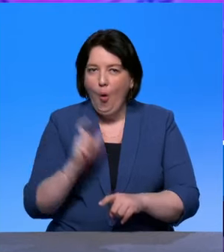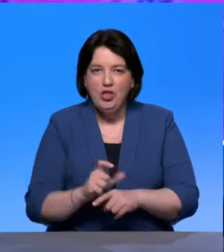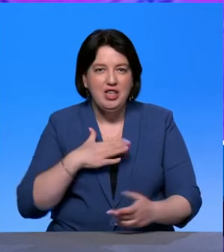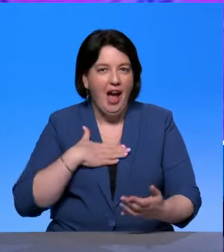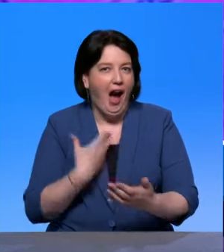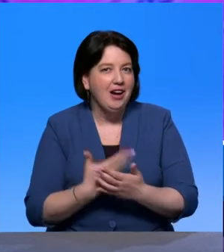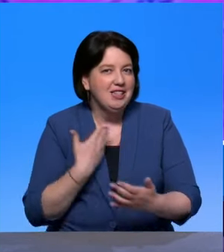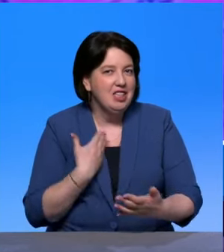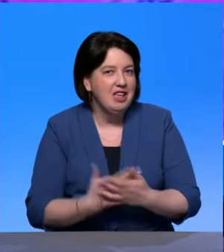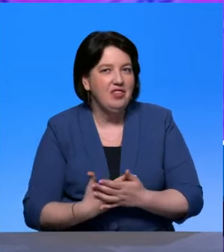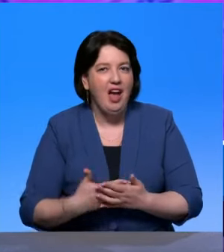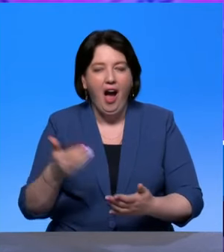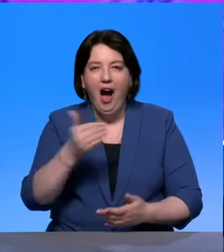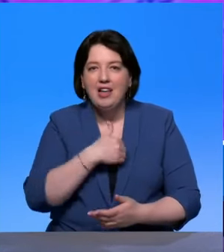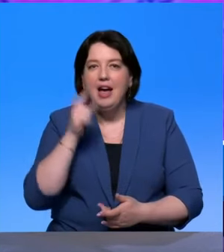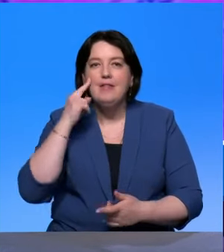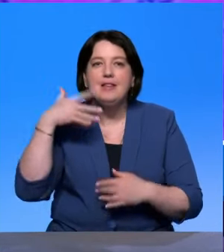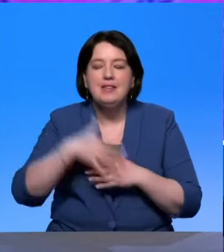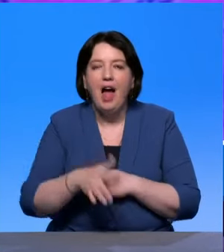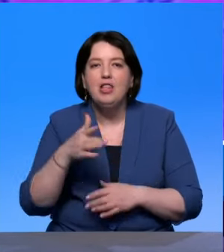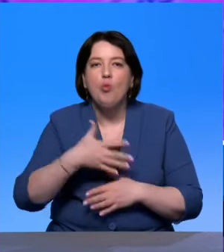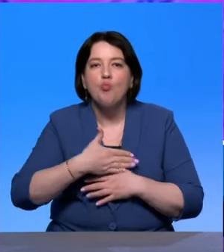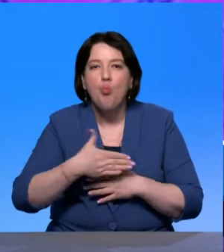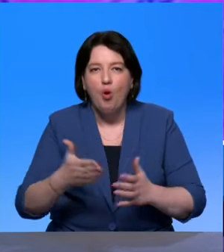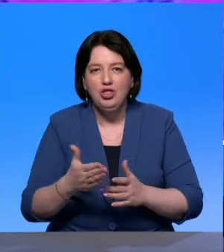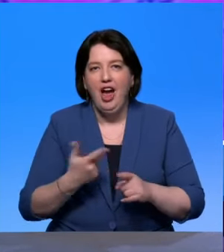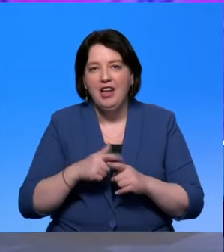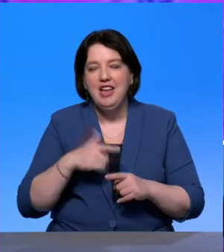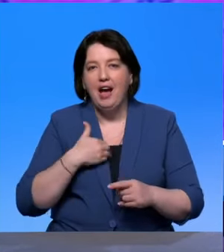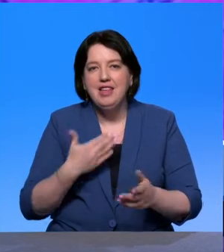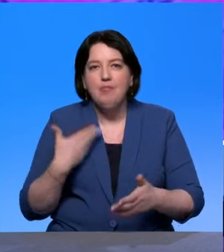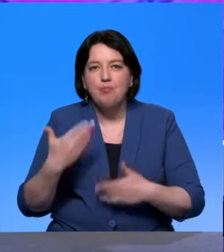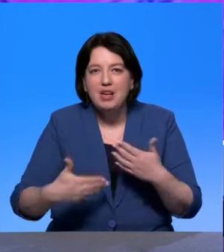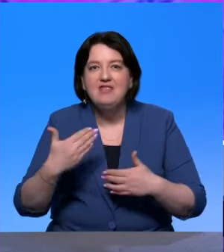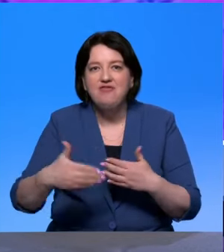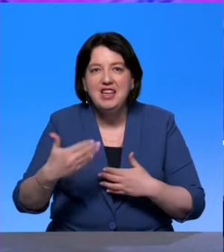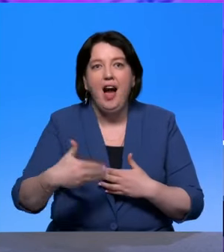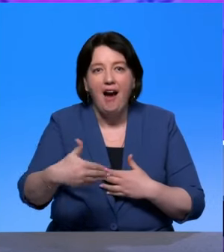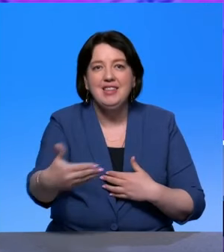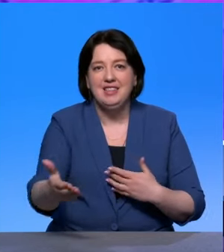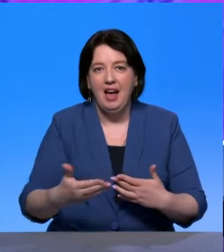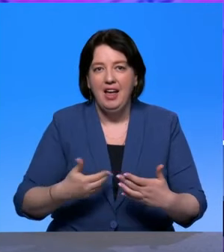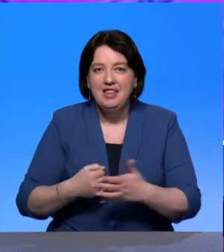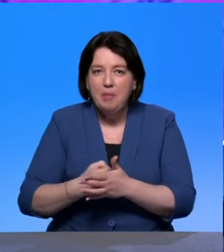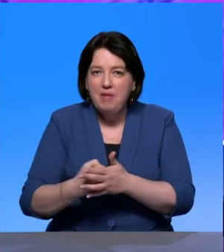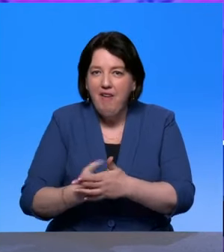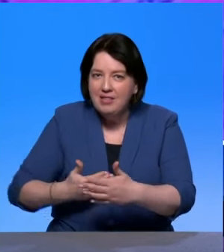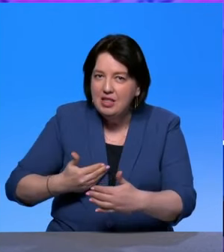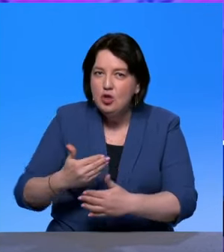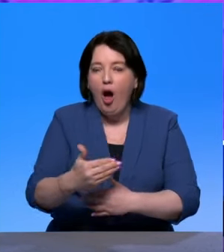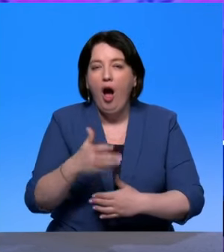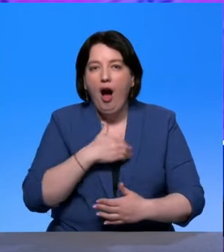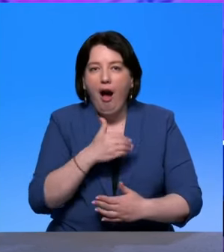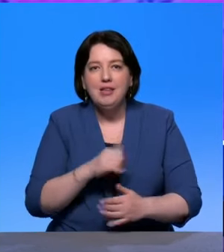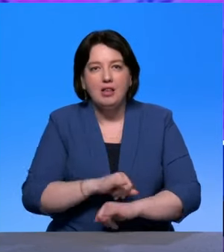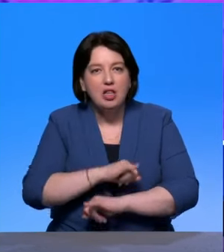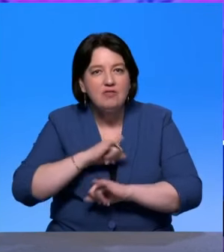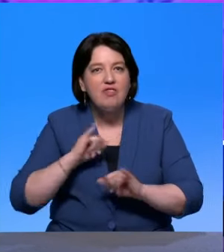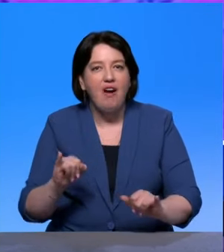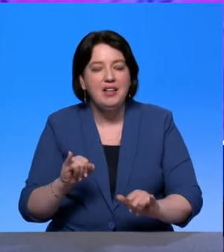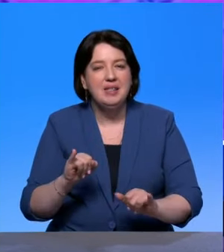вот хотят знать больше, они хотят продвигаться, понимаете, они вот, ну, действительно хотят развиваться. Вот посмотрим,